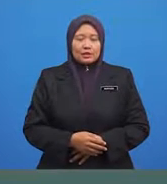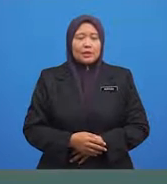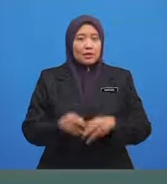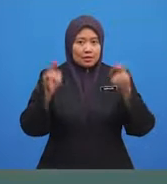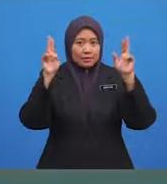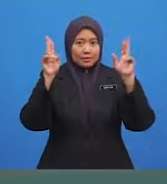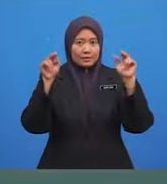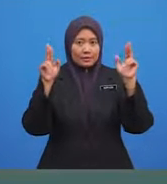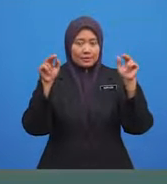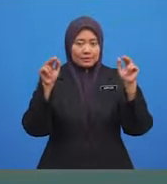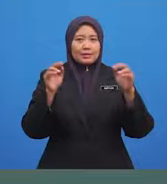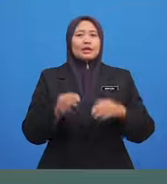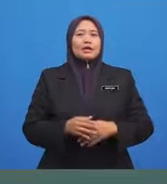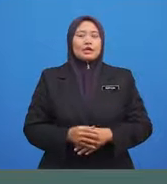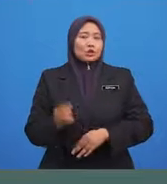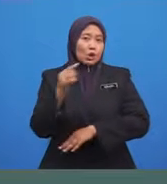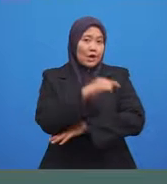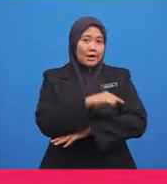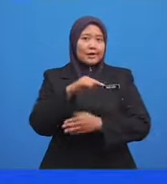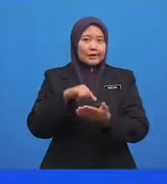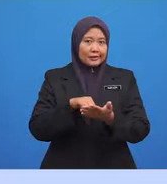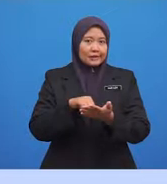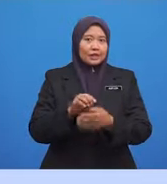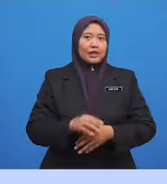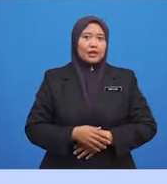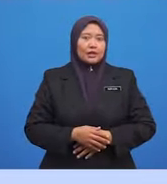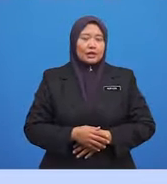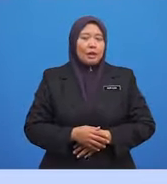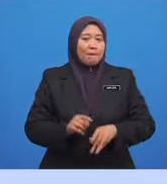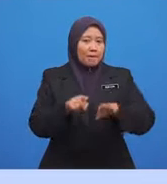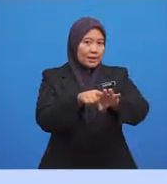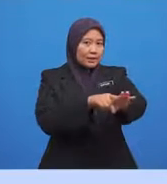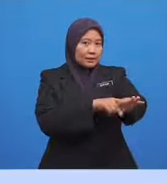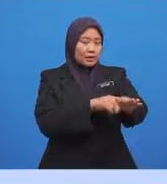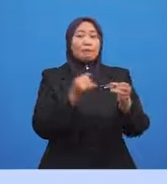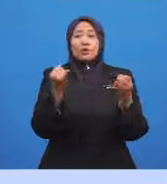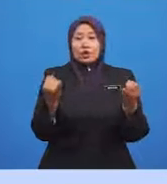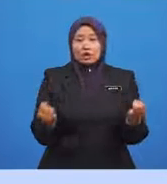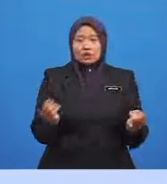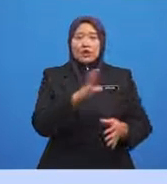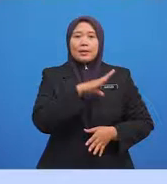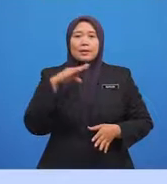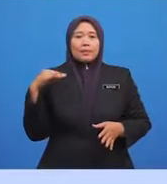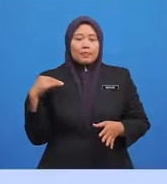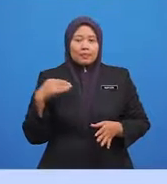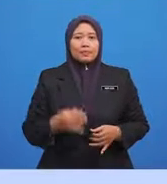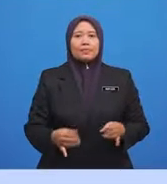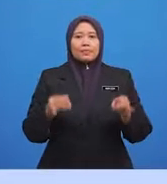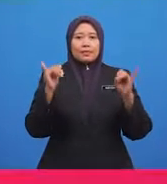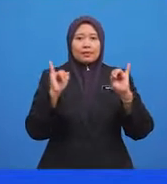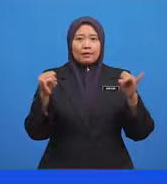Tajuk yang akan cikgu kongsikan pada hari ini ialah panjang, jisim dan isi padu